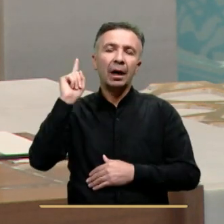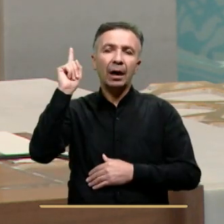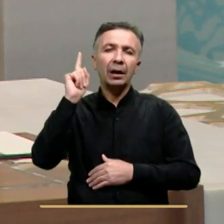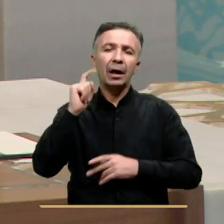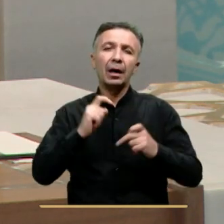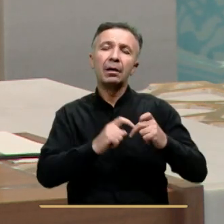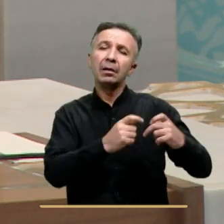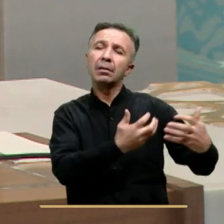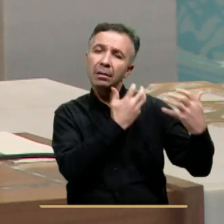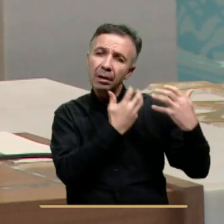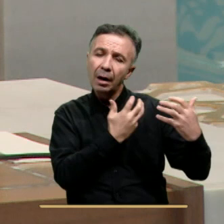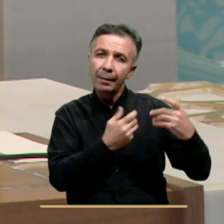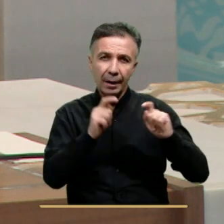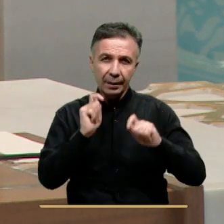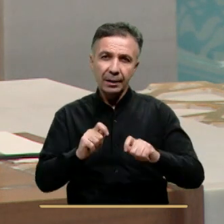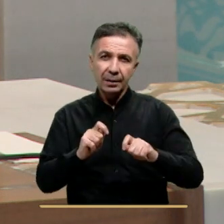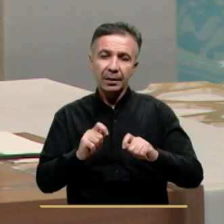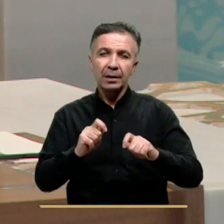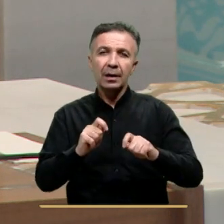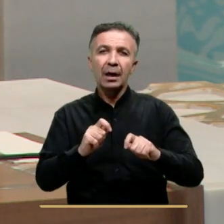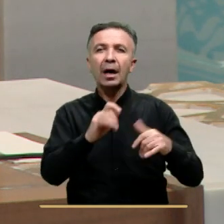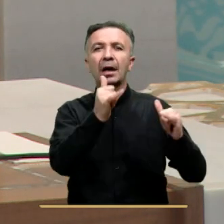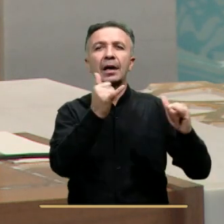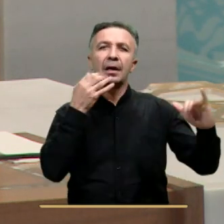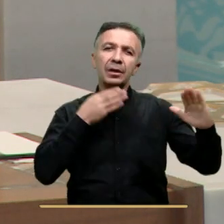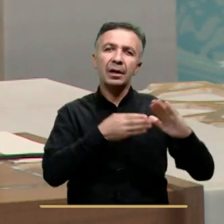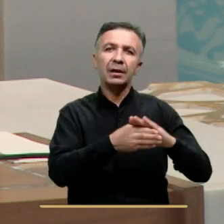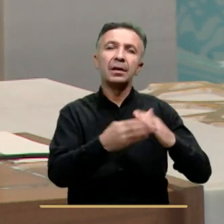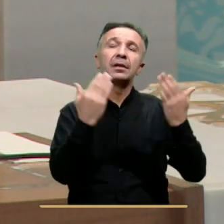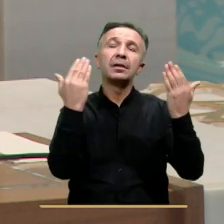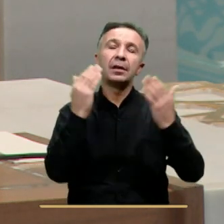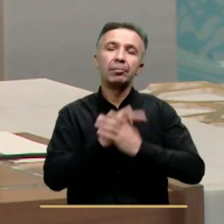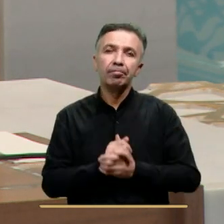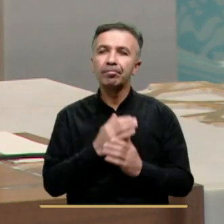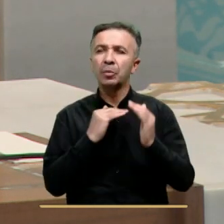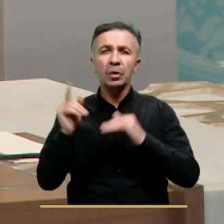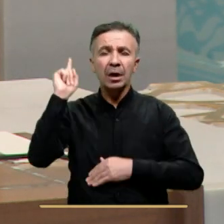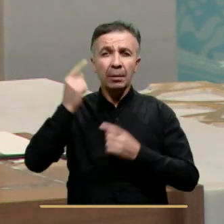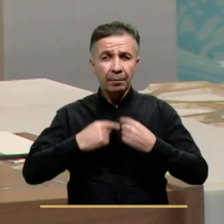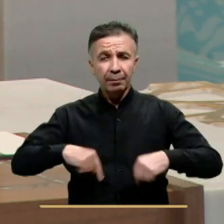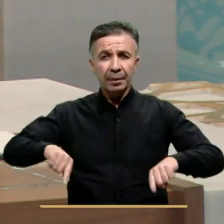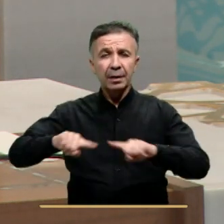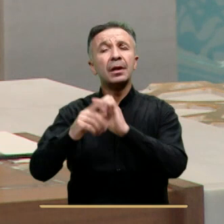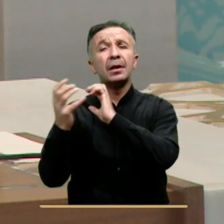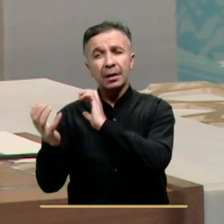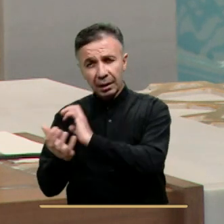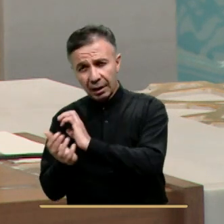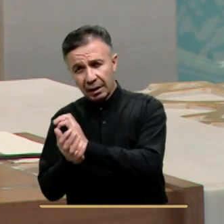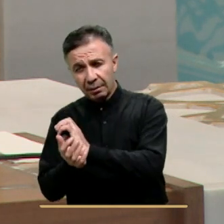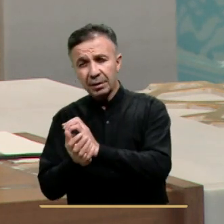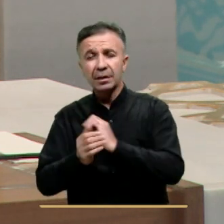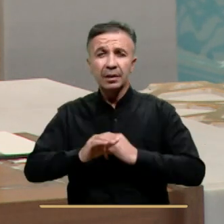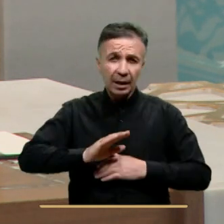muamele Eyin mekanlarını cennet eylesin Yüce Rabbimiz bizleri ailemizi